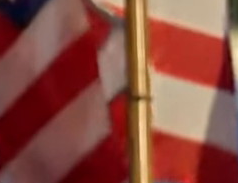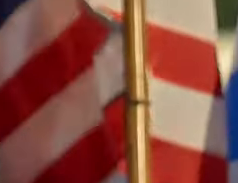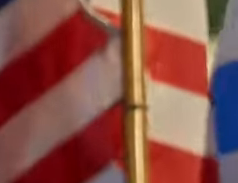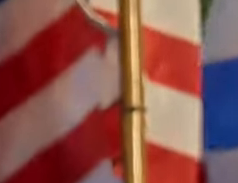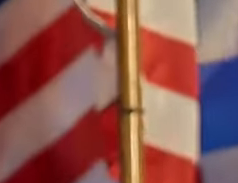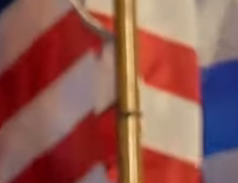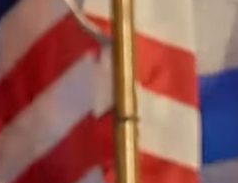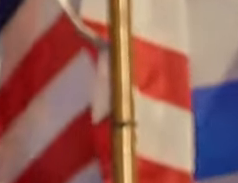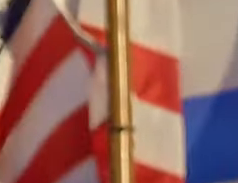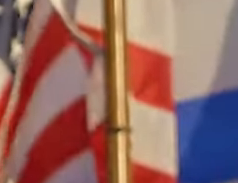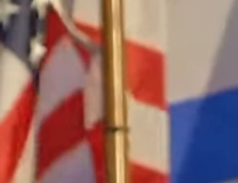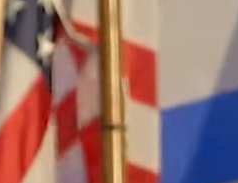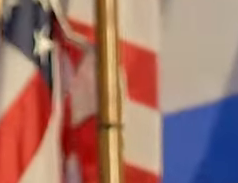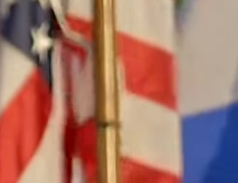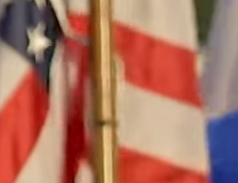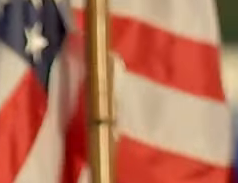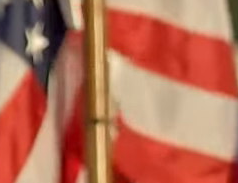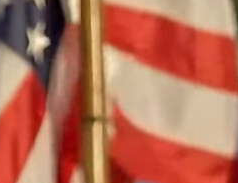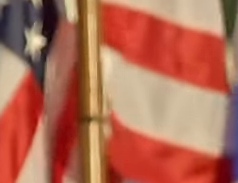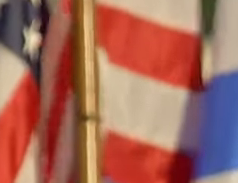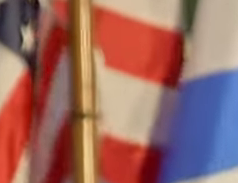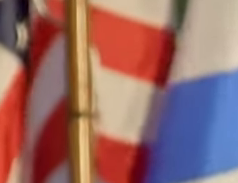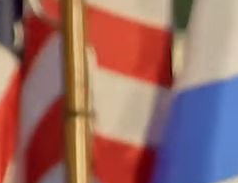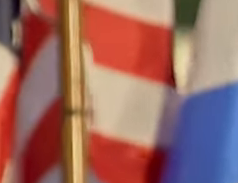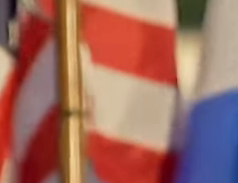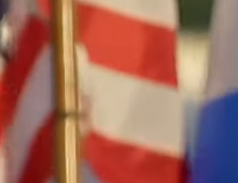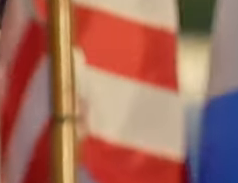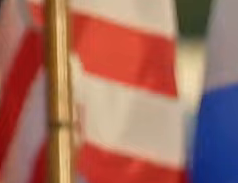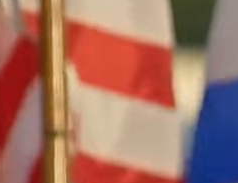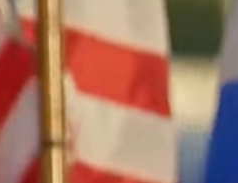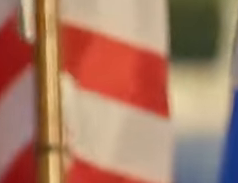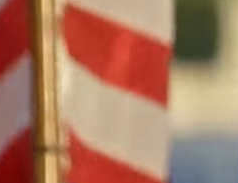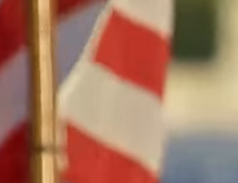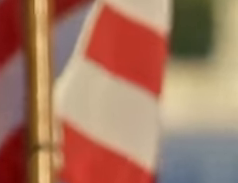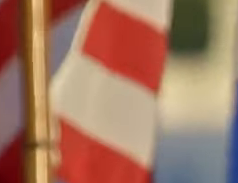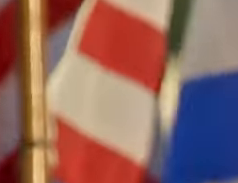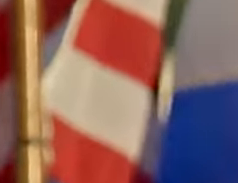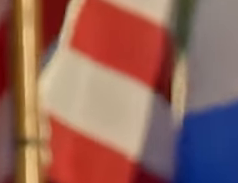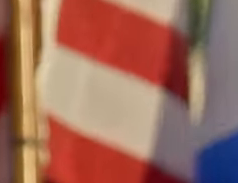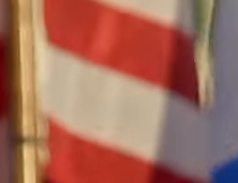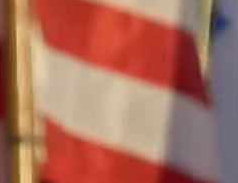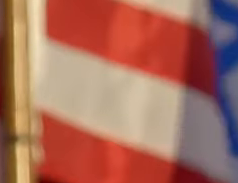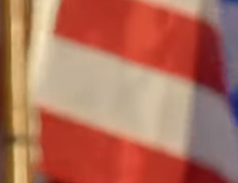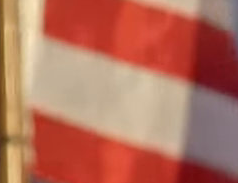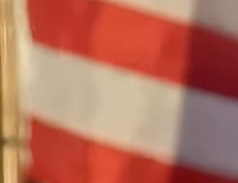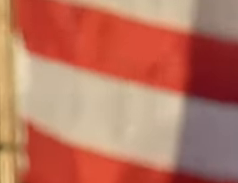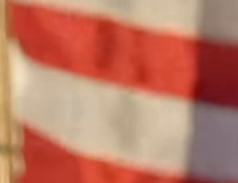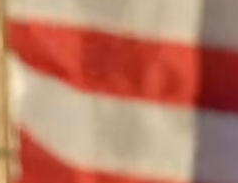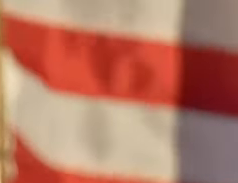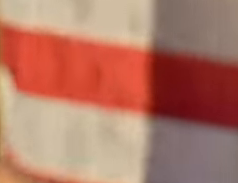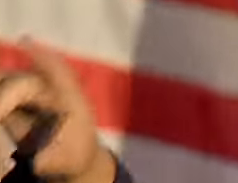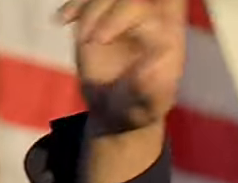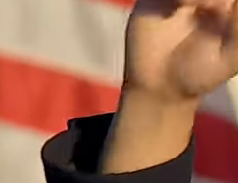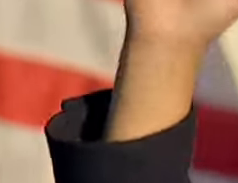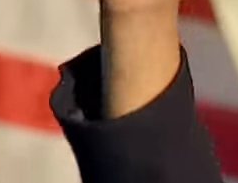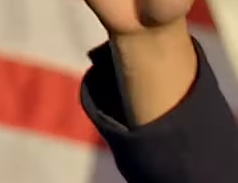אני מולד שלם ולא שבור אתם